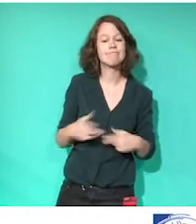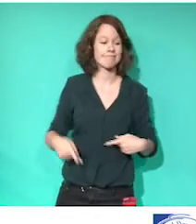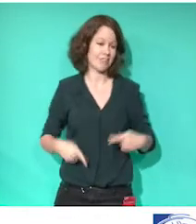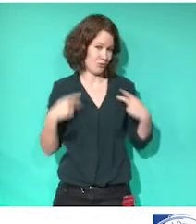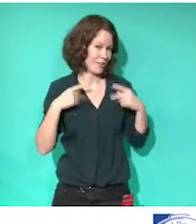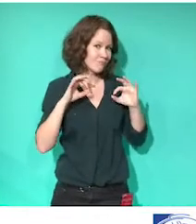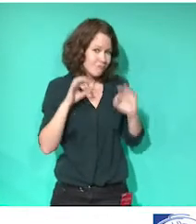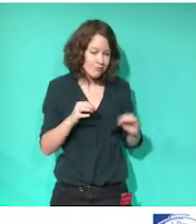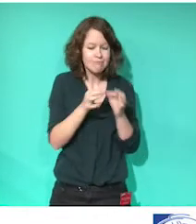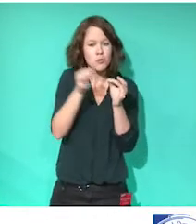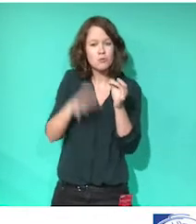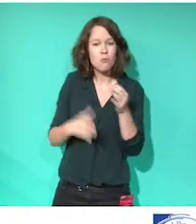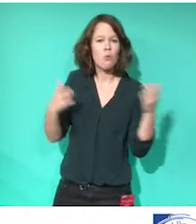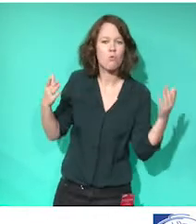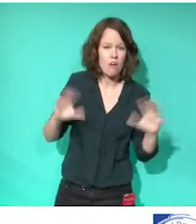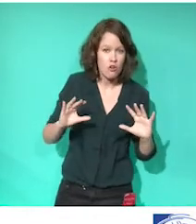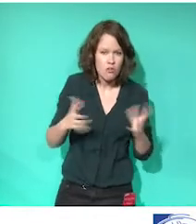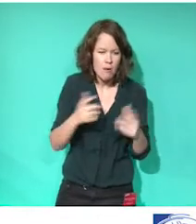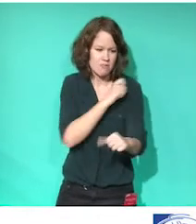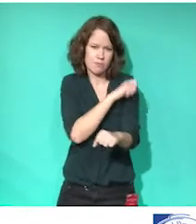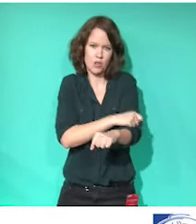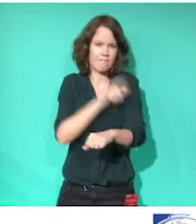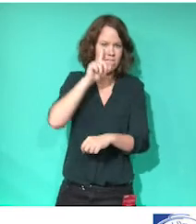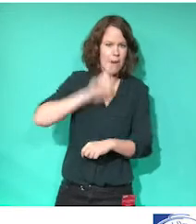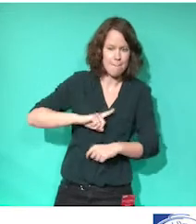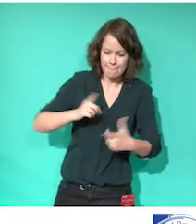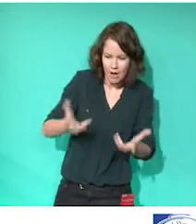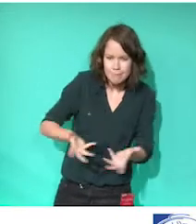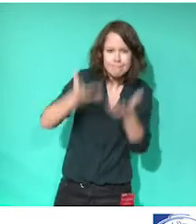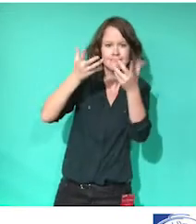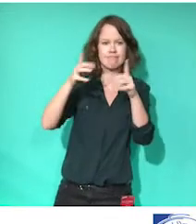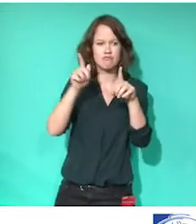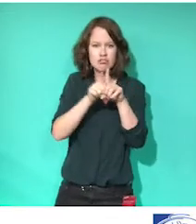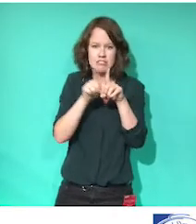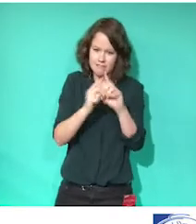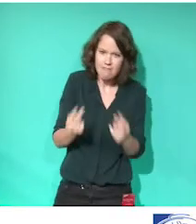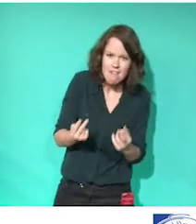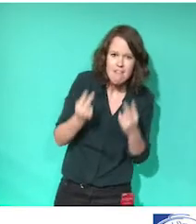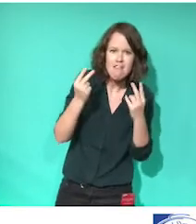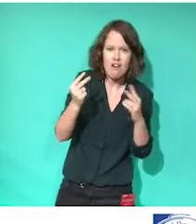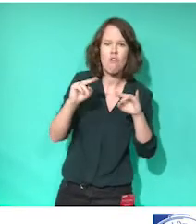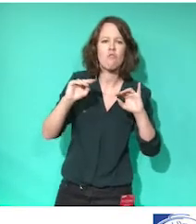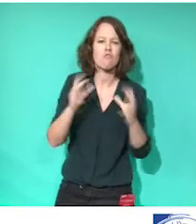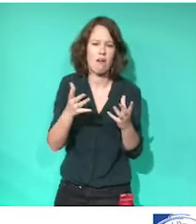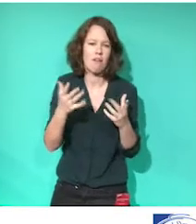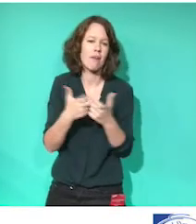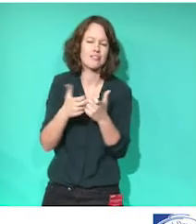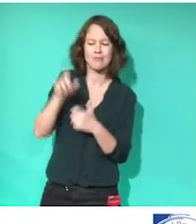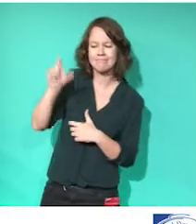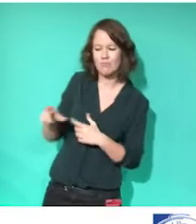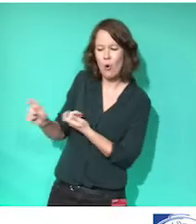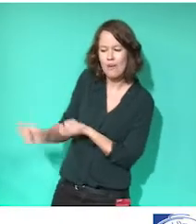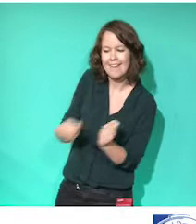pour valoriser et visibiliser le parcours des sportives, on en parlait tout à l'heure avec le hockey, de sportives donc de haut niveau,